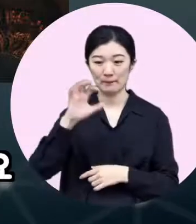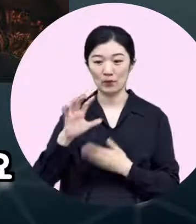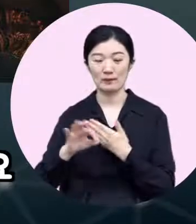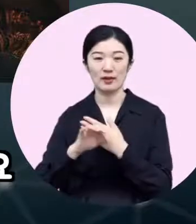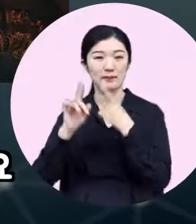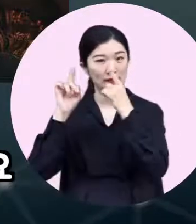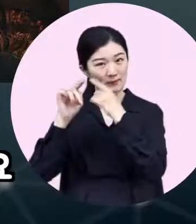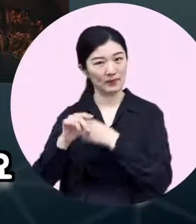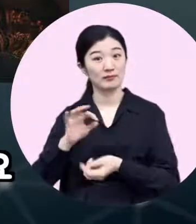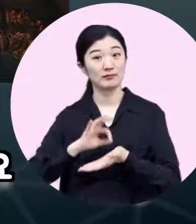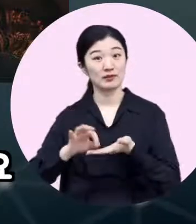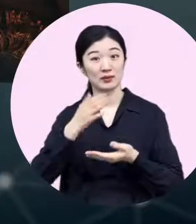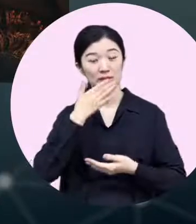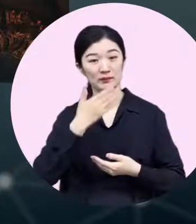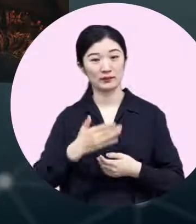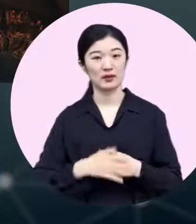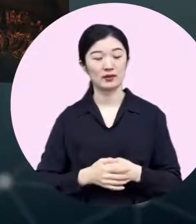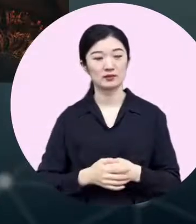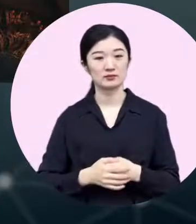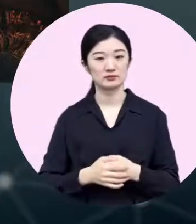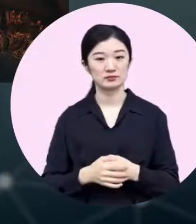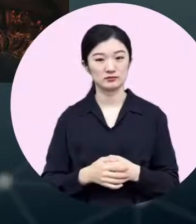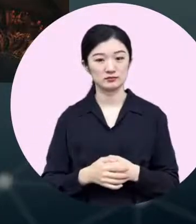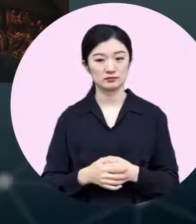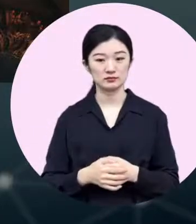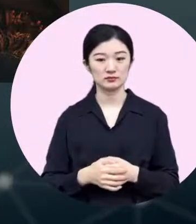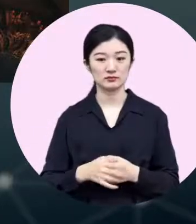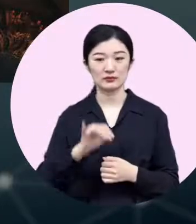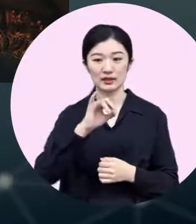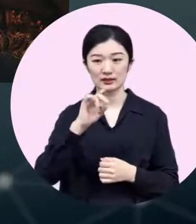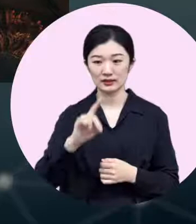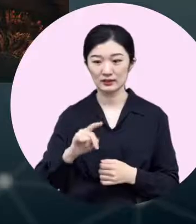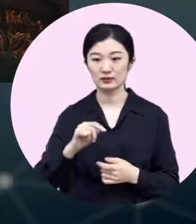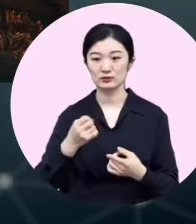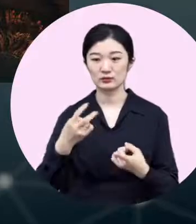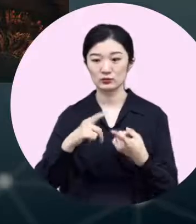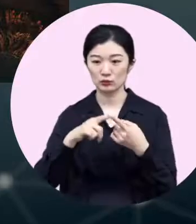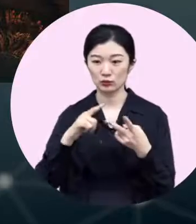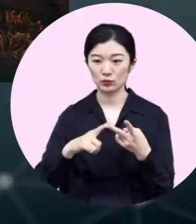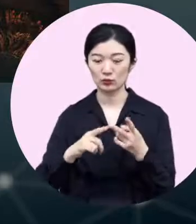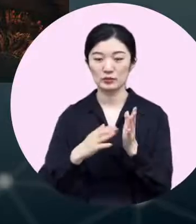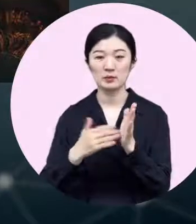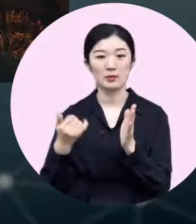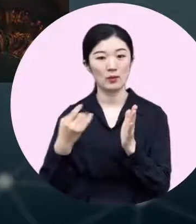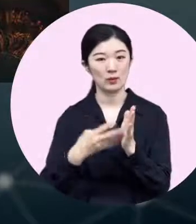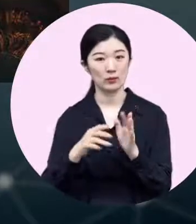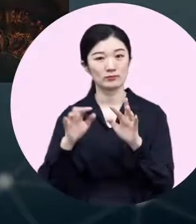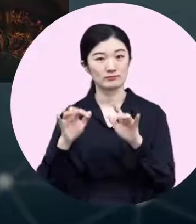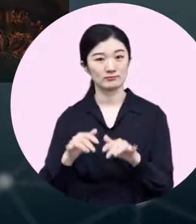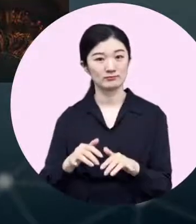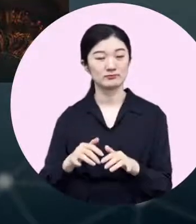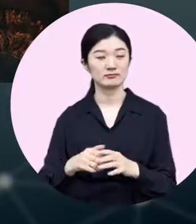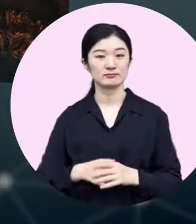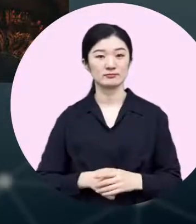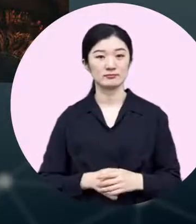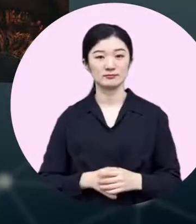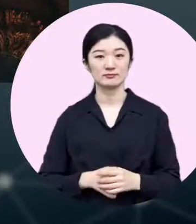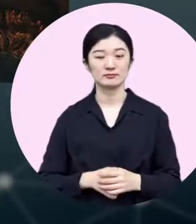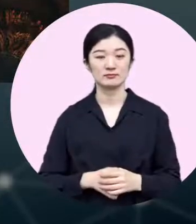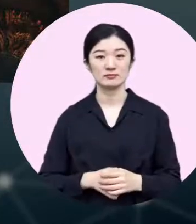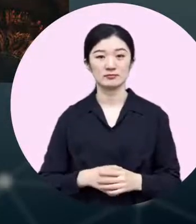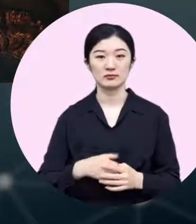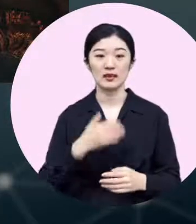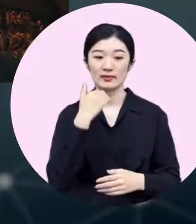자동으로 생성 두셔도 되고요. 암호는 알기 쉽게끔 쉬운 걸로 해주셔도 될 것 같습니다. 네, 대기실